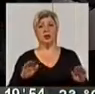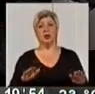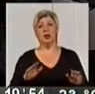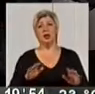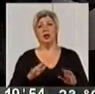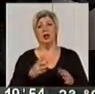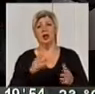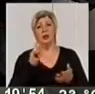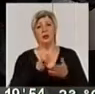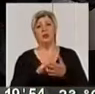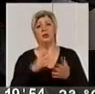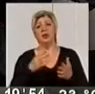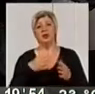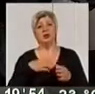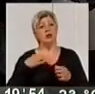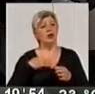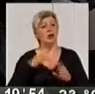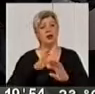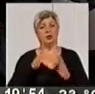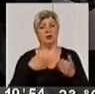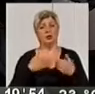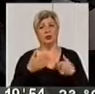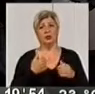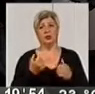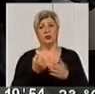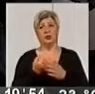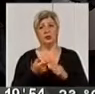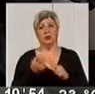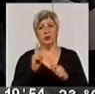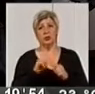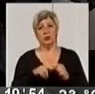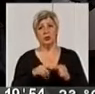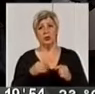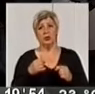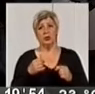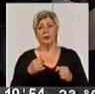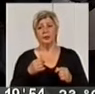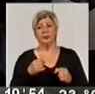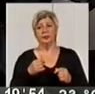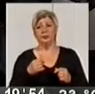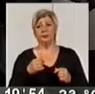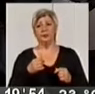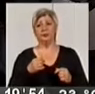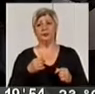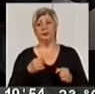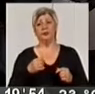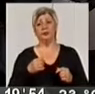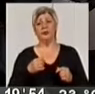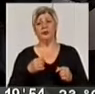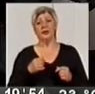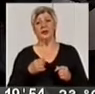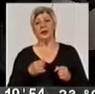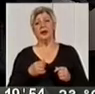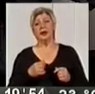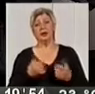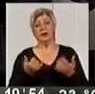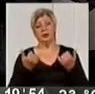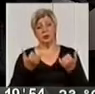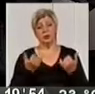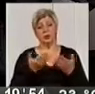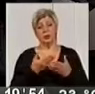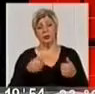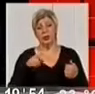нехалатно відноситися до цього. Якщо не помиляюсь, у нас таких випадків от ще не було, щоб щось там знаходили якесь. Не було, так, не було. Але сьогодні ми говорили